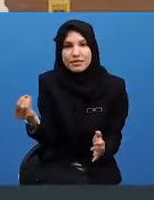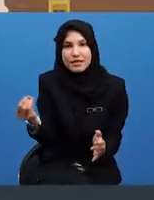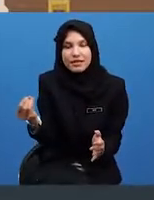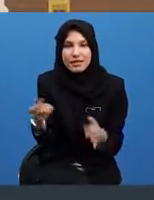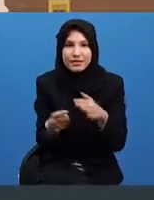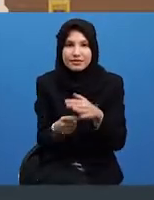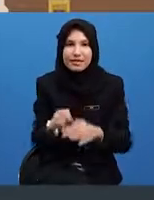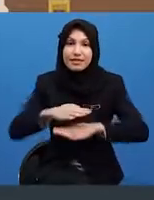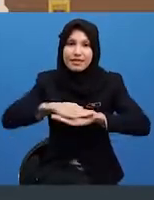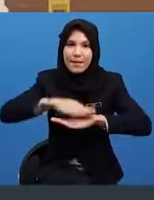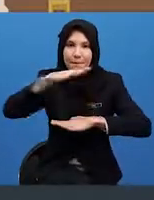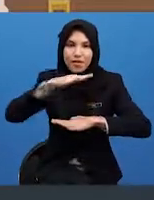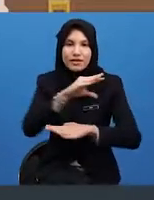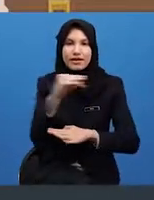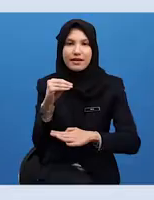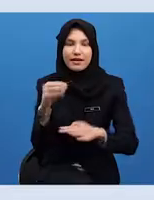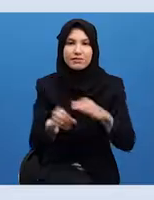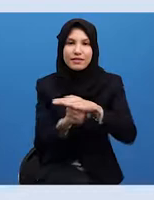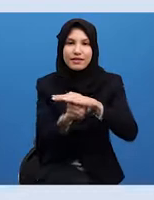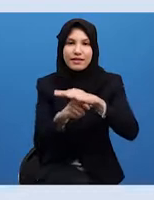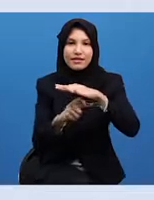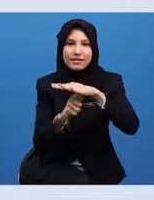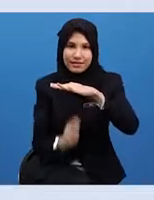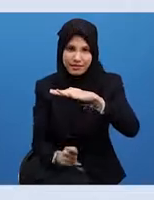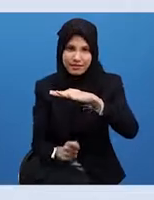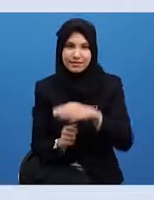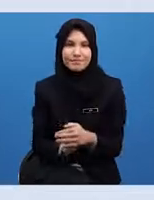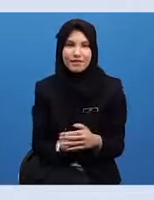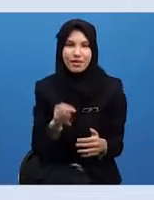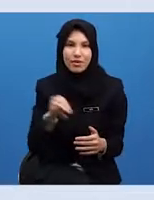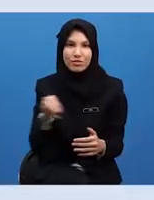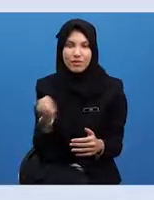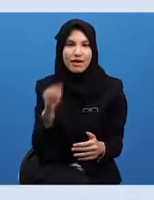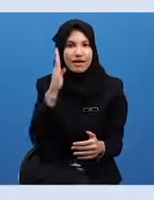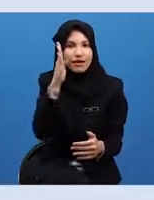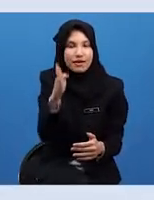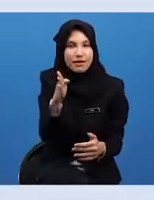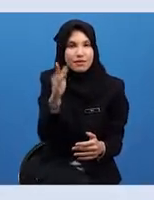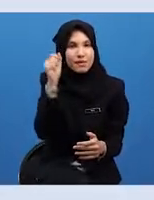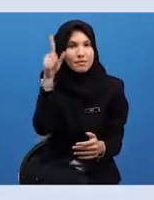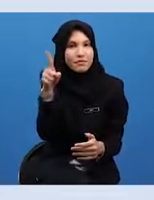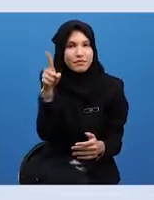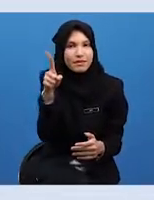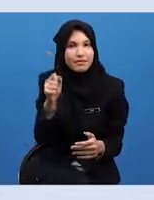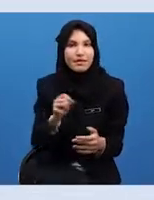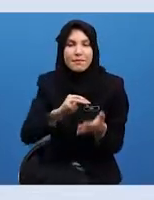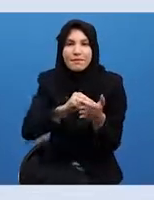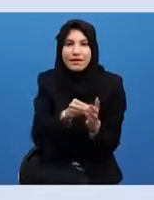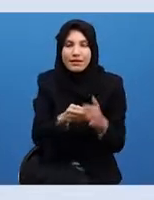timbul dan objek yang tenggelam. Murid-murid akan memahami istilah ketumpatan